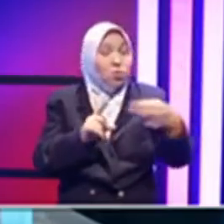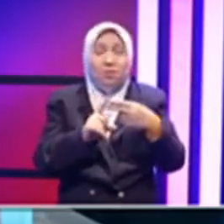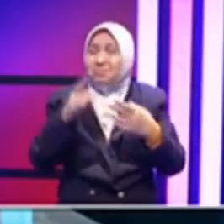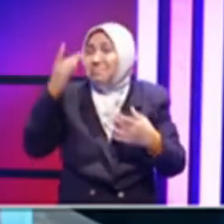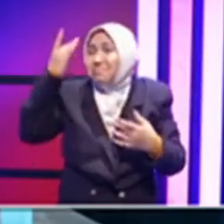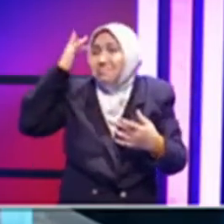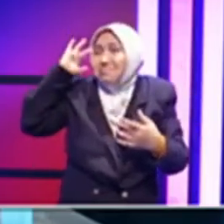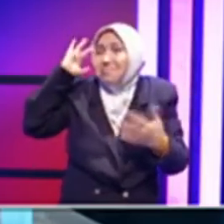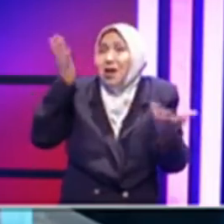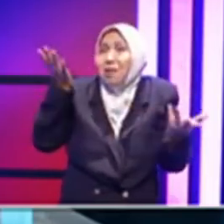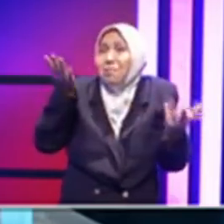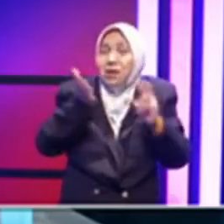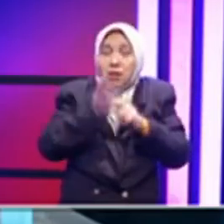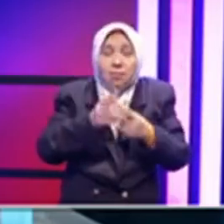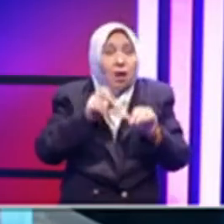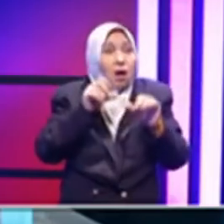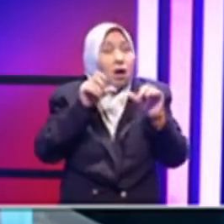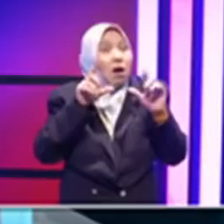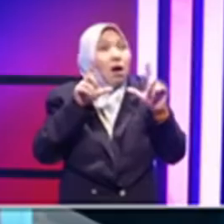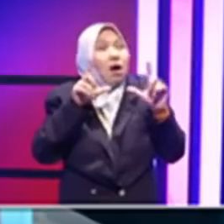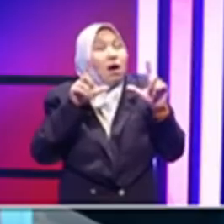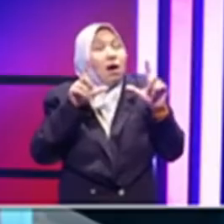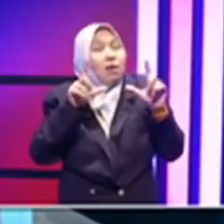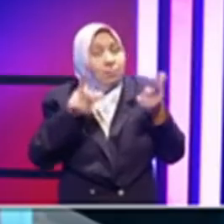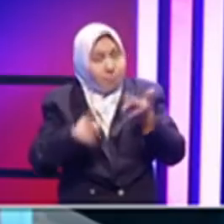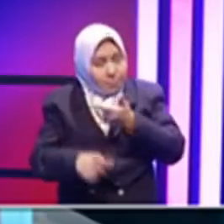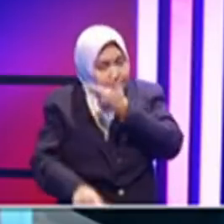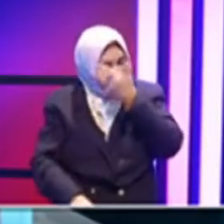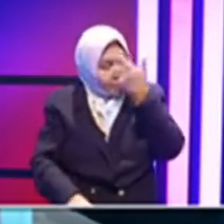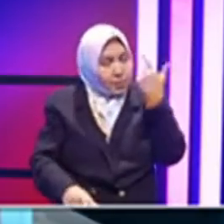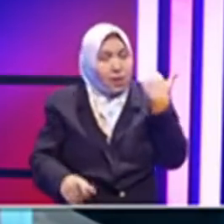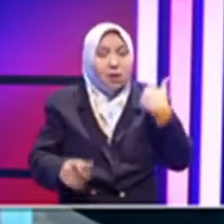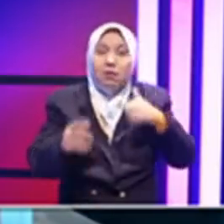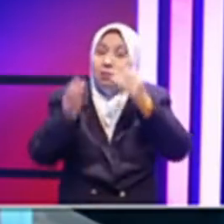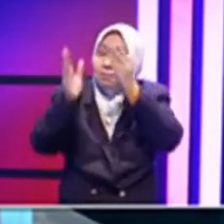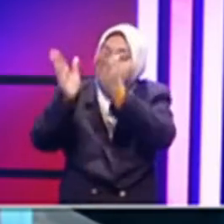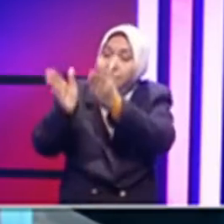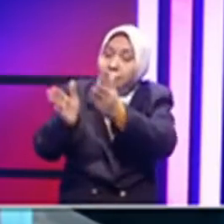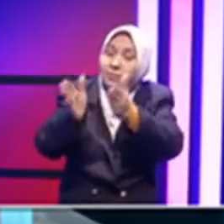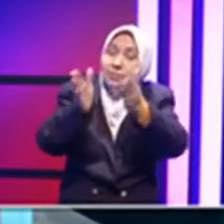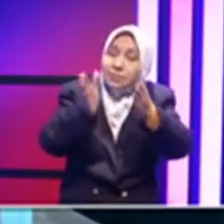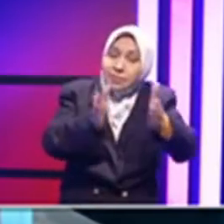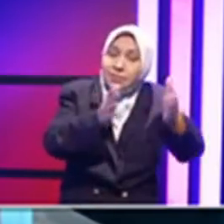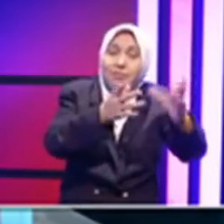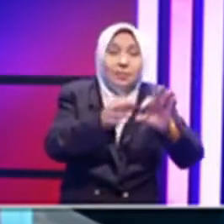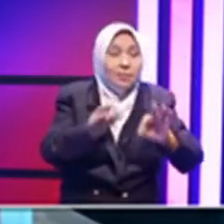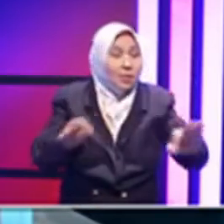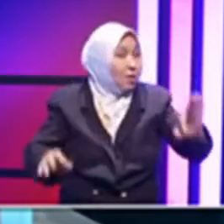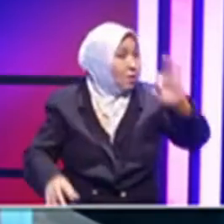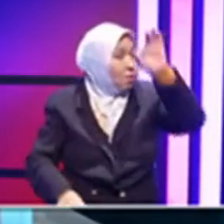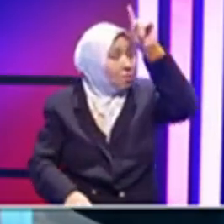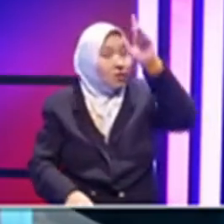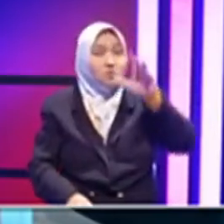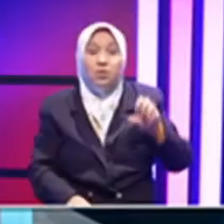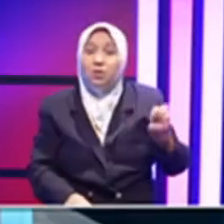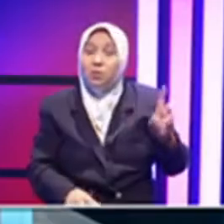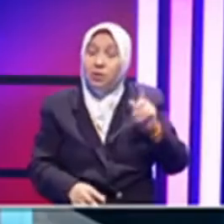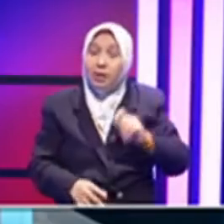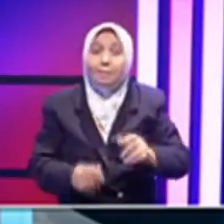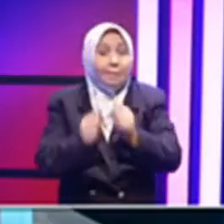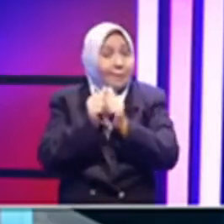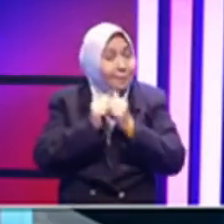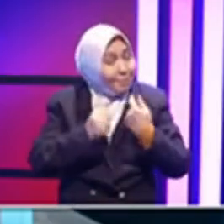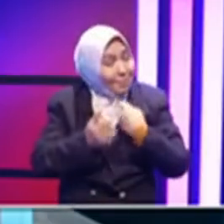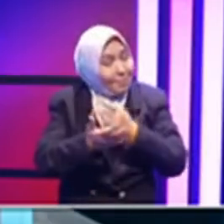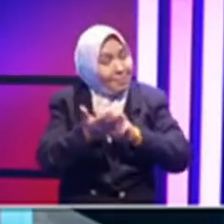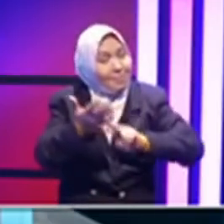kita rasa cukup kagum, cukup terpegun dengan struktur ataupun ayat-ayat Allah Subhanahu Wa Taala. Untuk sama-sama kita